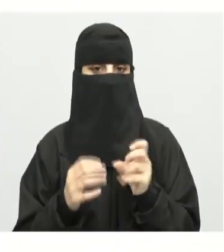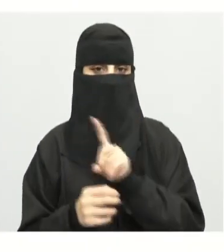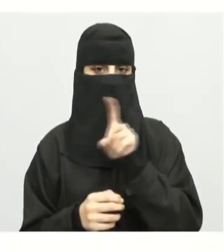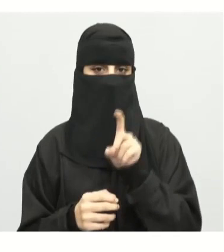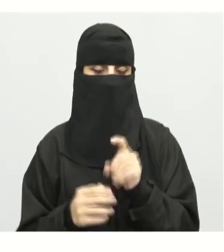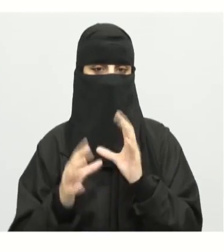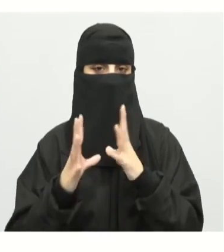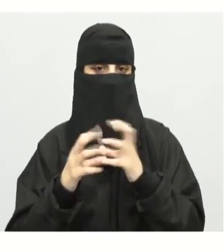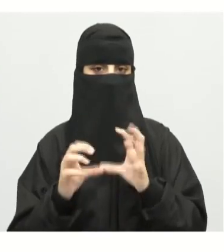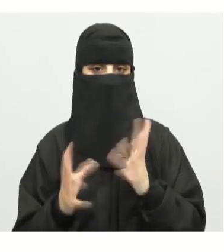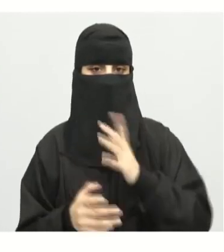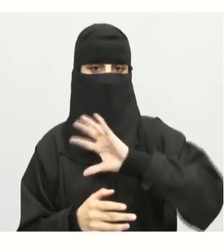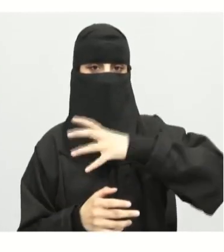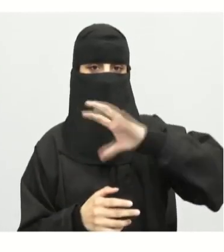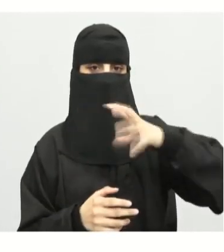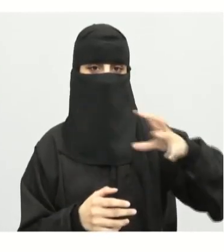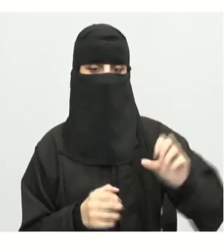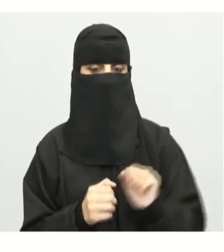ما المقصود بالجبال